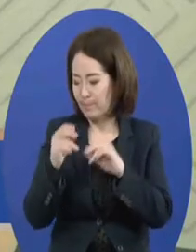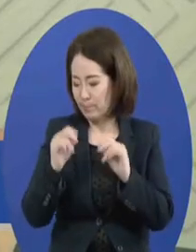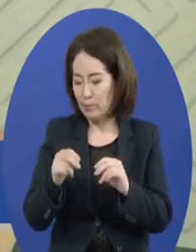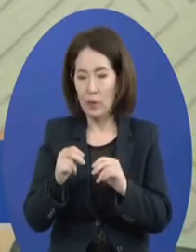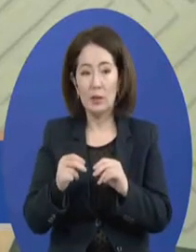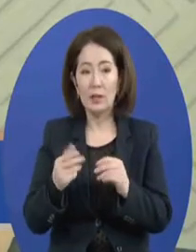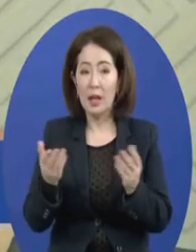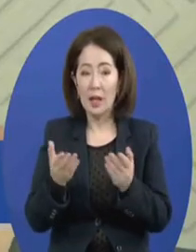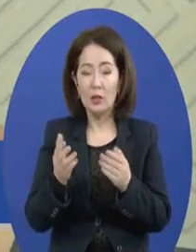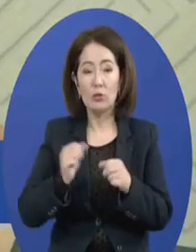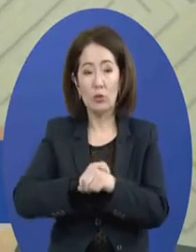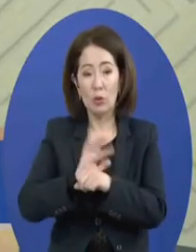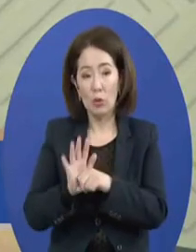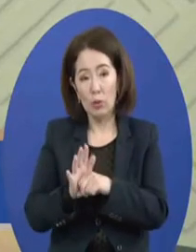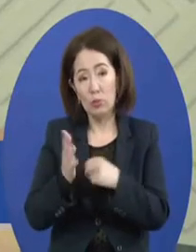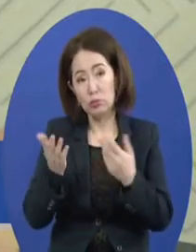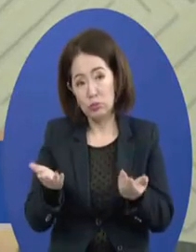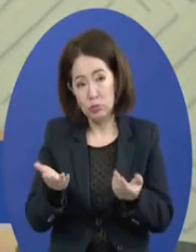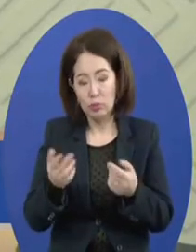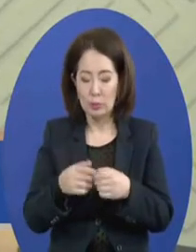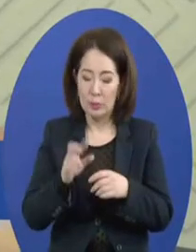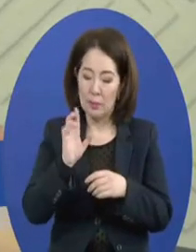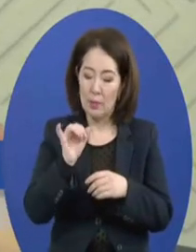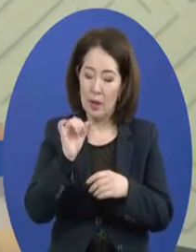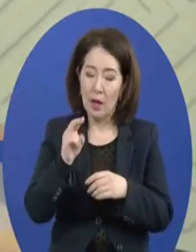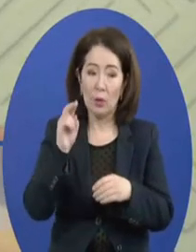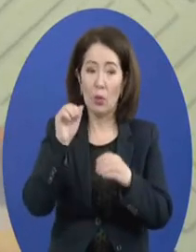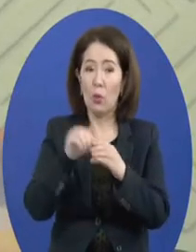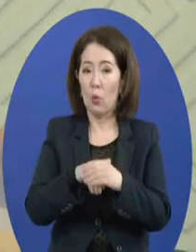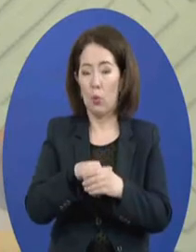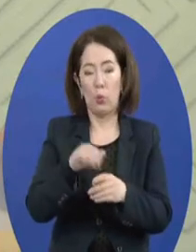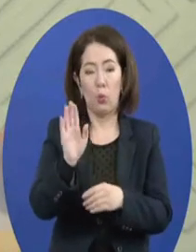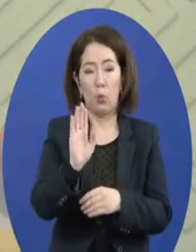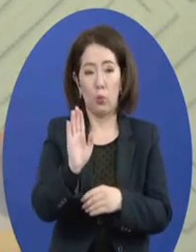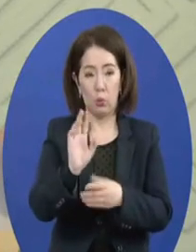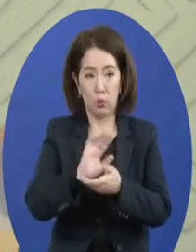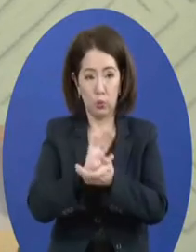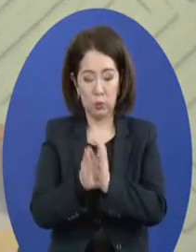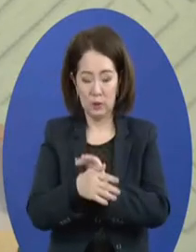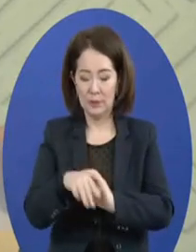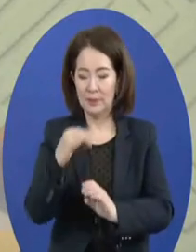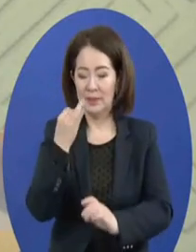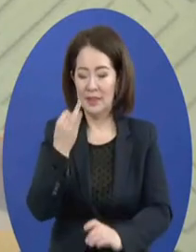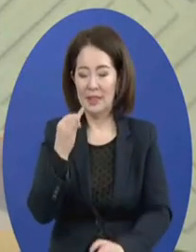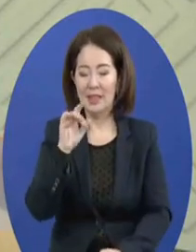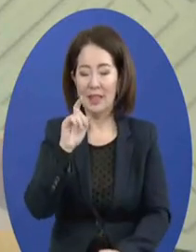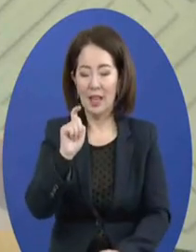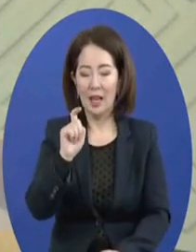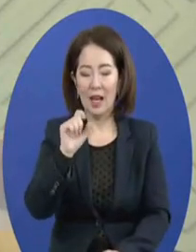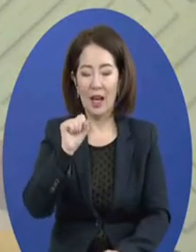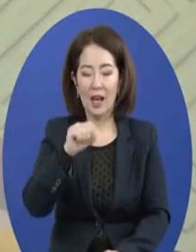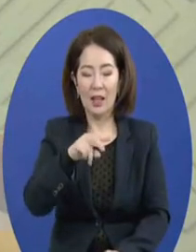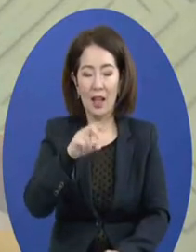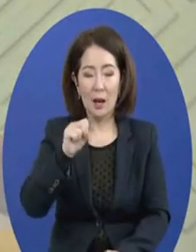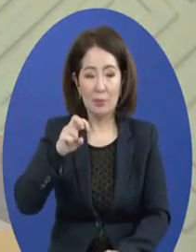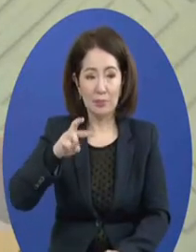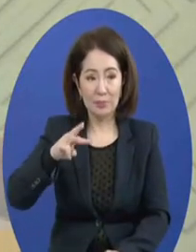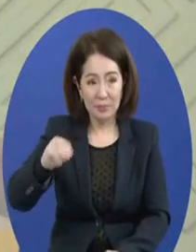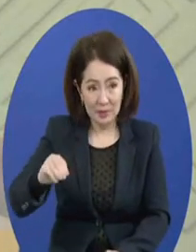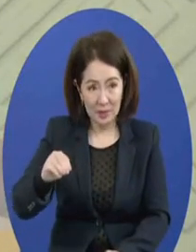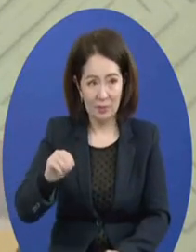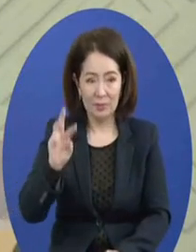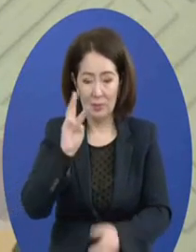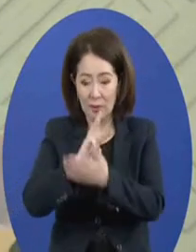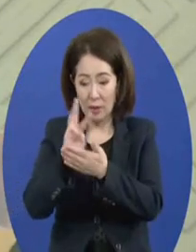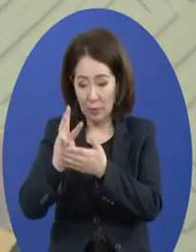аль нэгэн одоо ковидын нөхцөл байдал үүсээд банкар үйлчлүүлэхгүй гэвэл шууд ийх халамжаар ингээд ороод